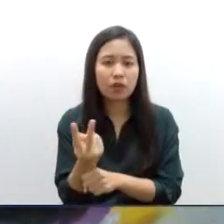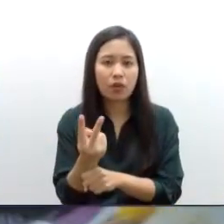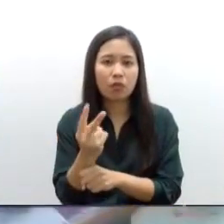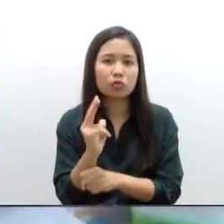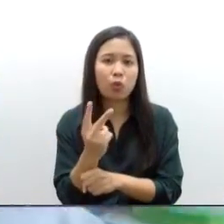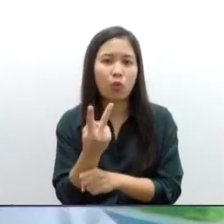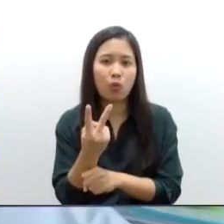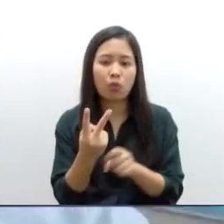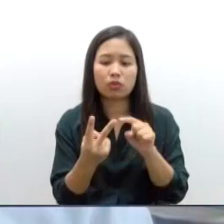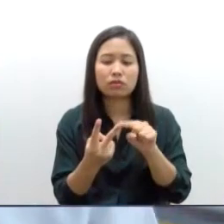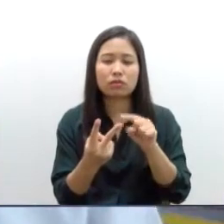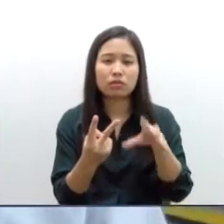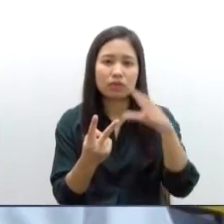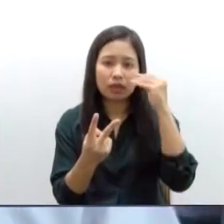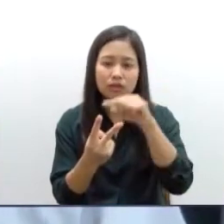พื่อน